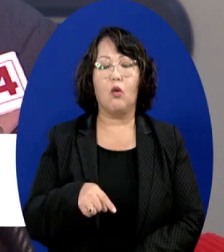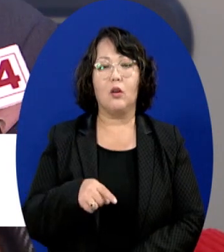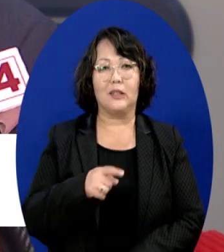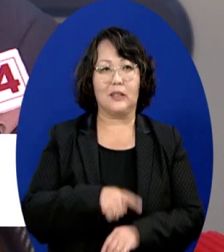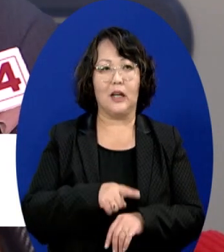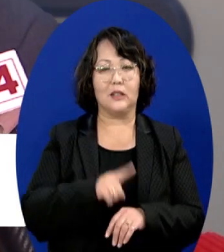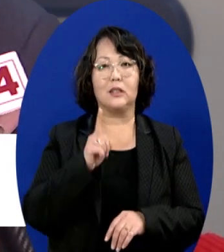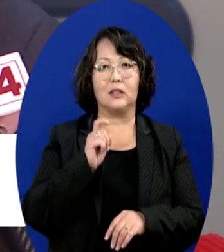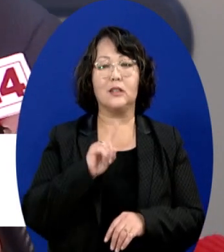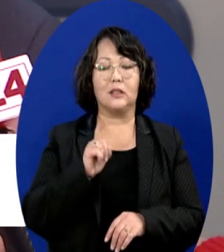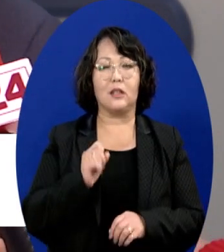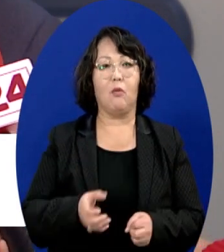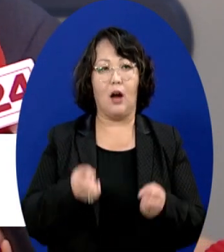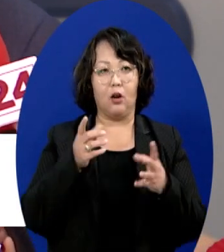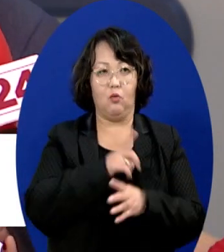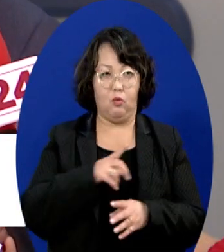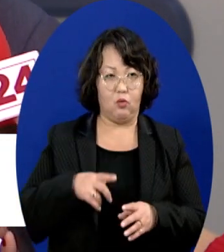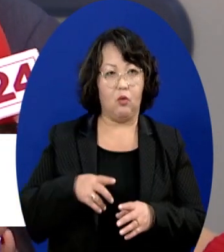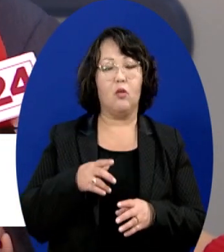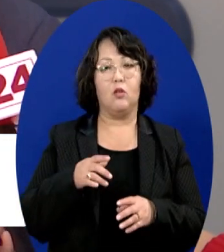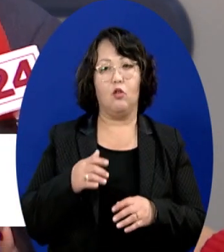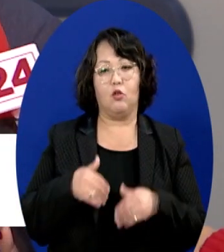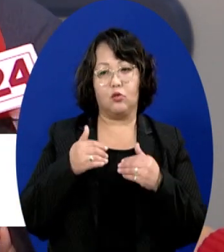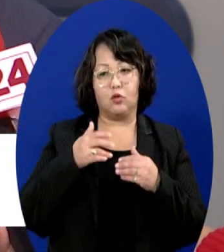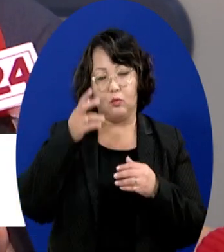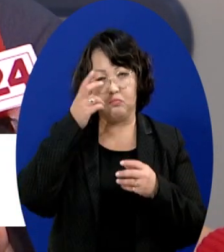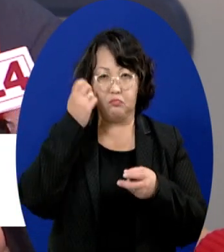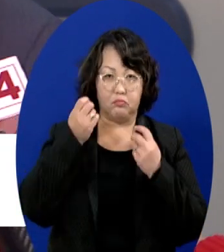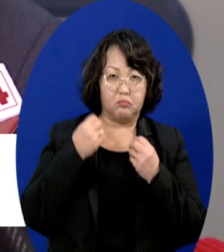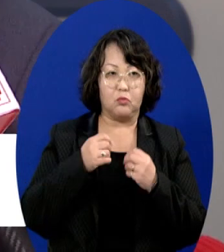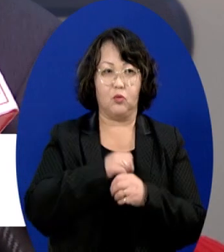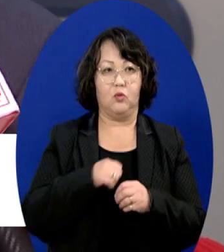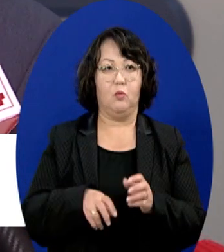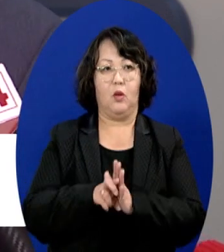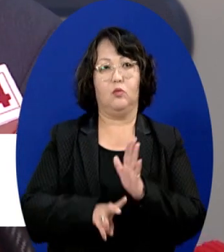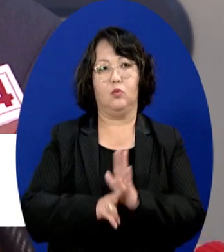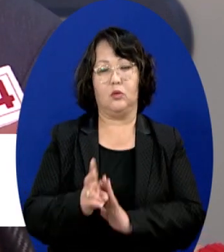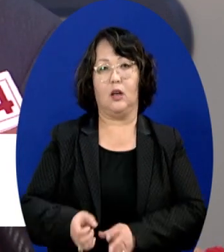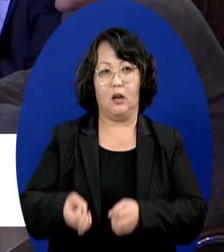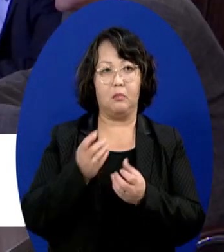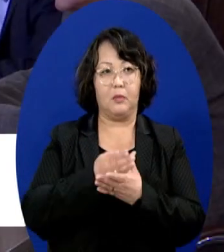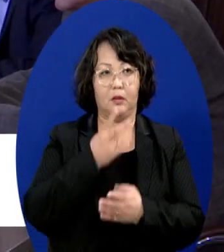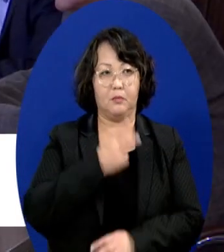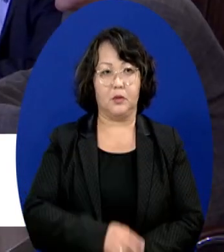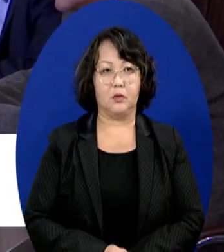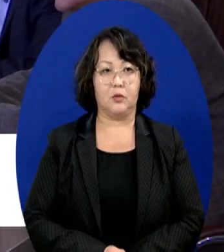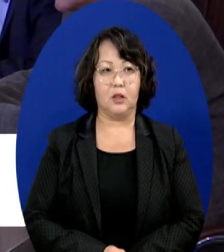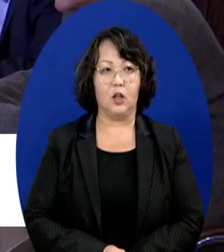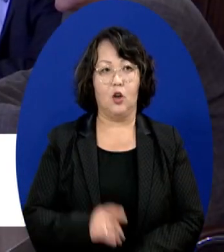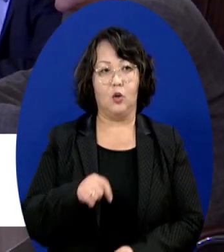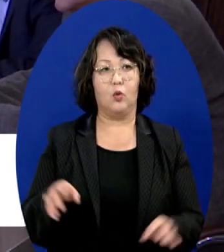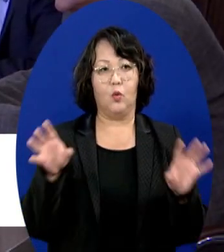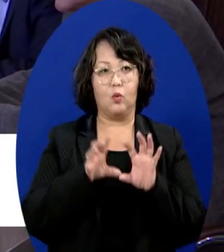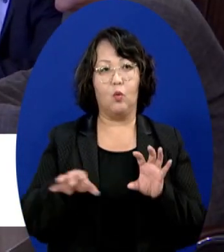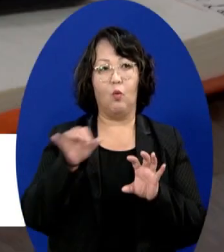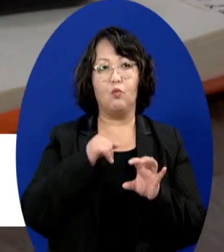зав гаргах, өөрсдийгөө боловсруулах хэмжээний тийм цаг завыг бас өөрсдөд нь бий болсон гэж бодож байна. Өнөөдрийн уулзалтаар